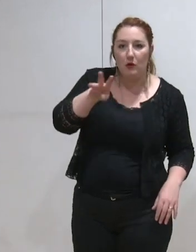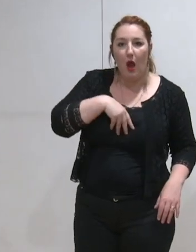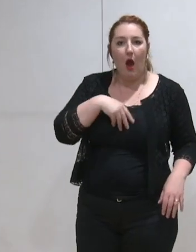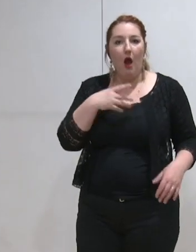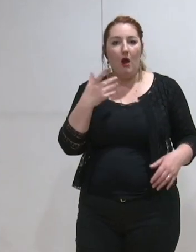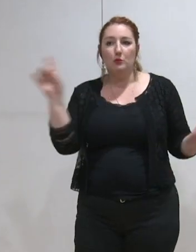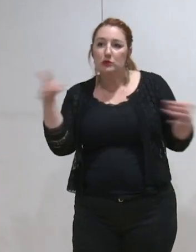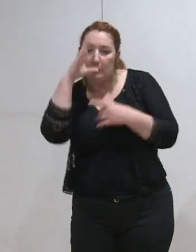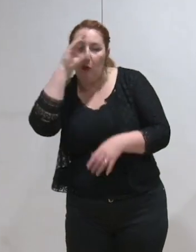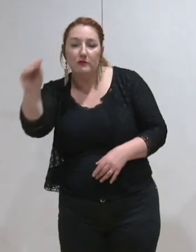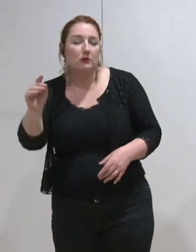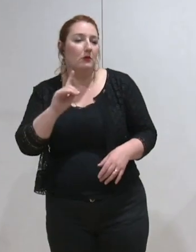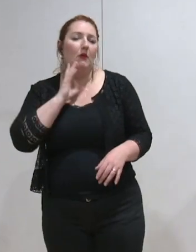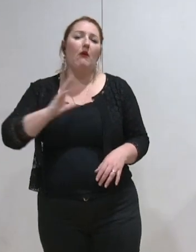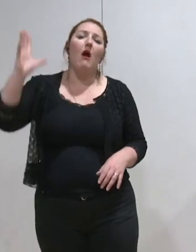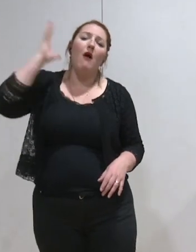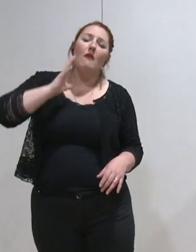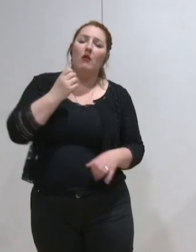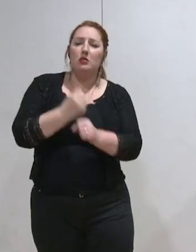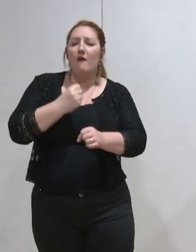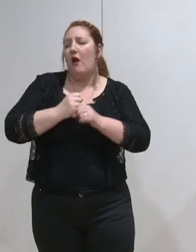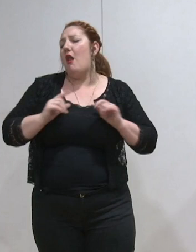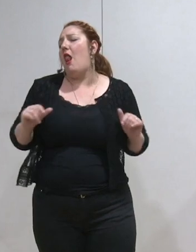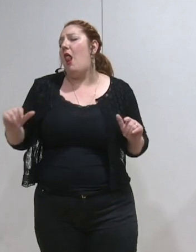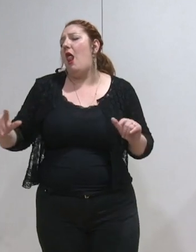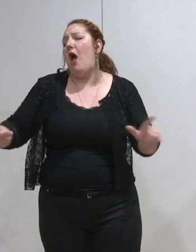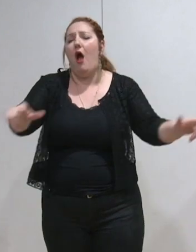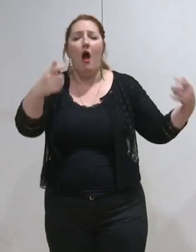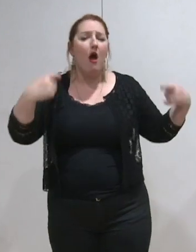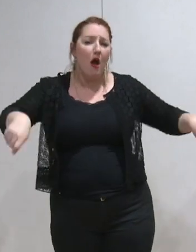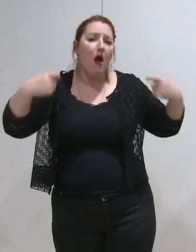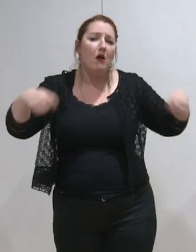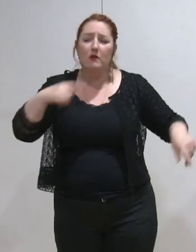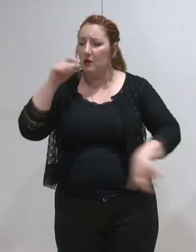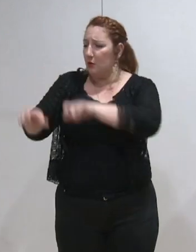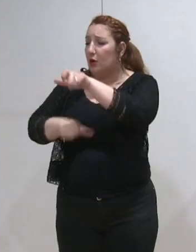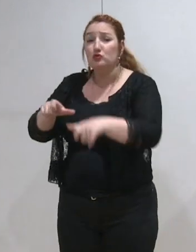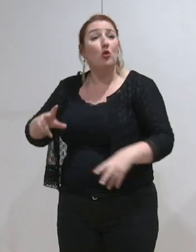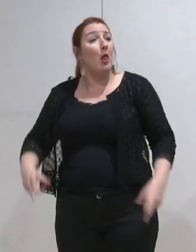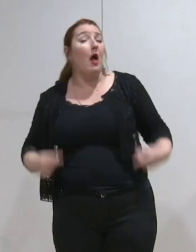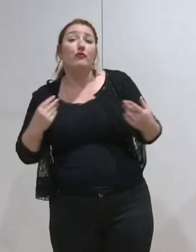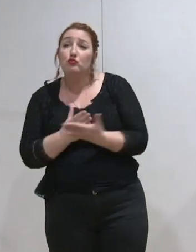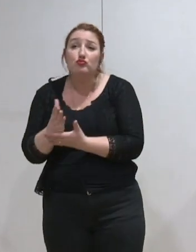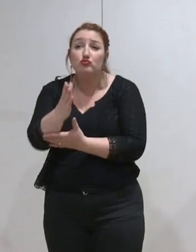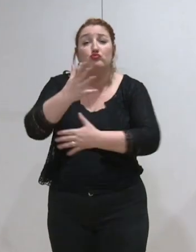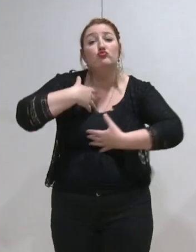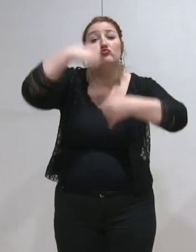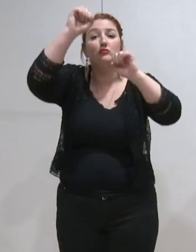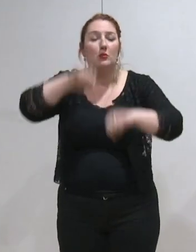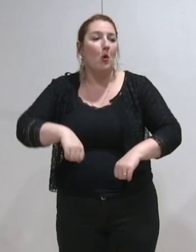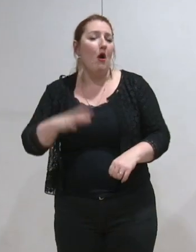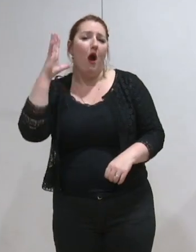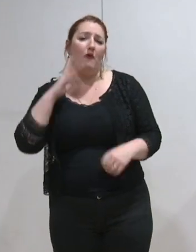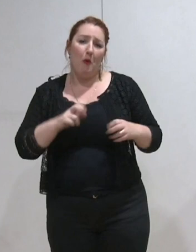que tout un chacun quel que soi les hasards de la vie pouvait quand même occuper ouvrier à la chaîne mais il n'y a plus